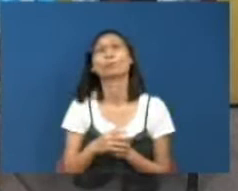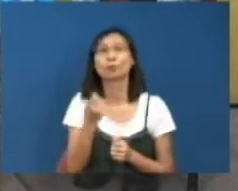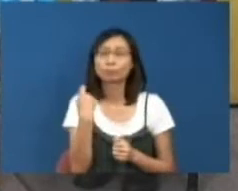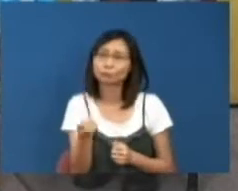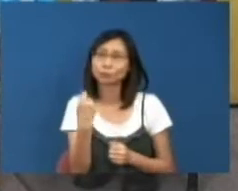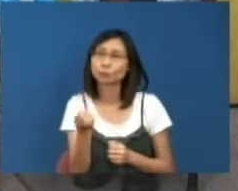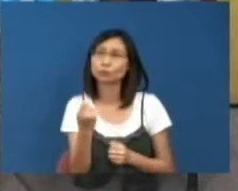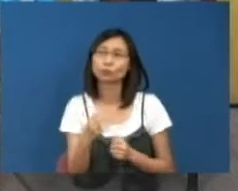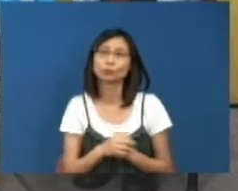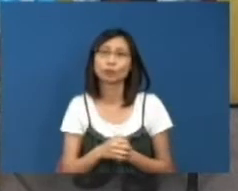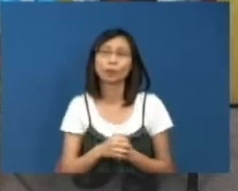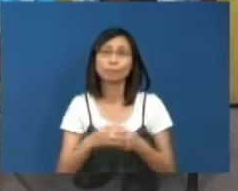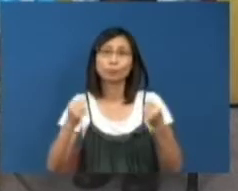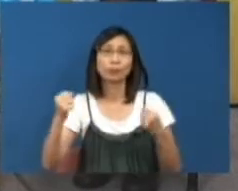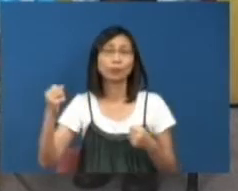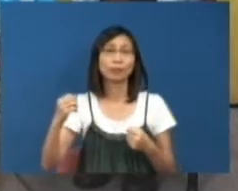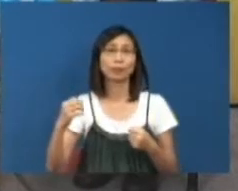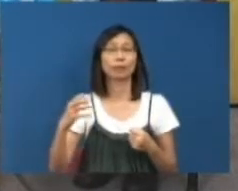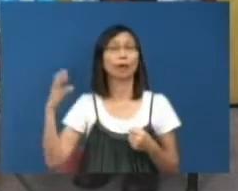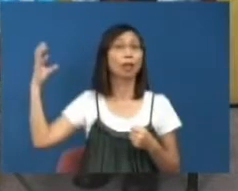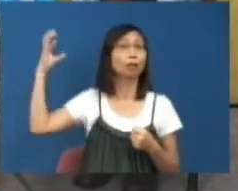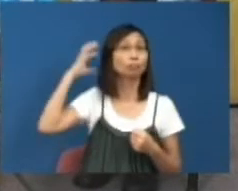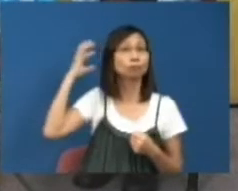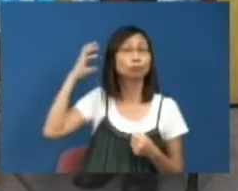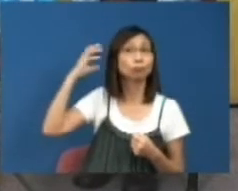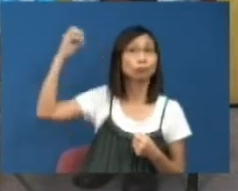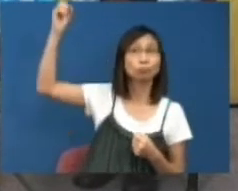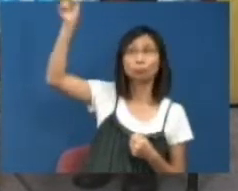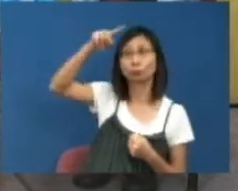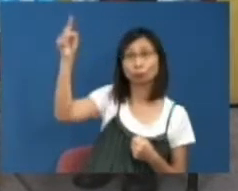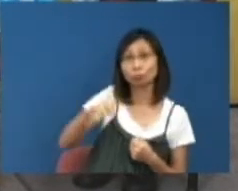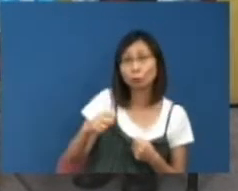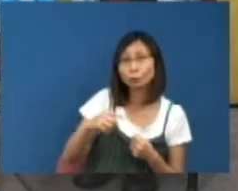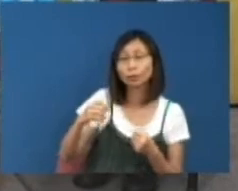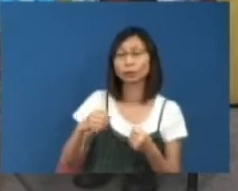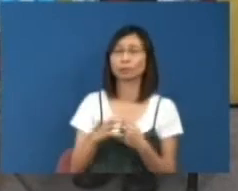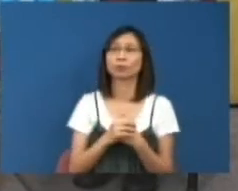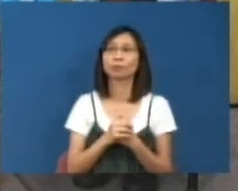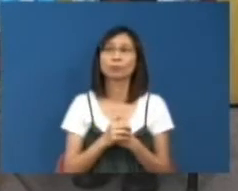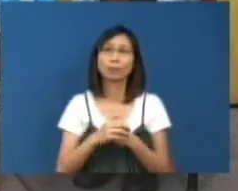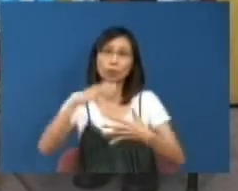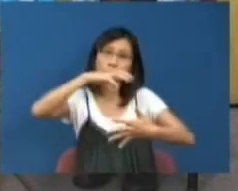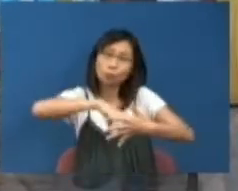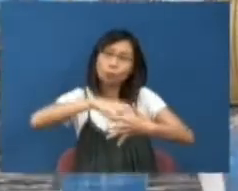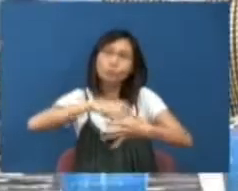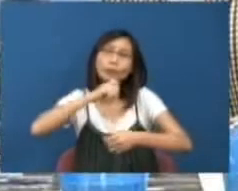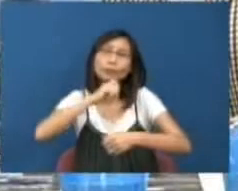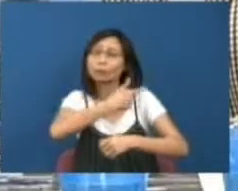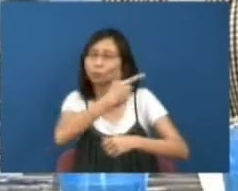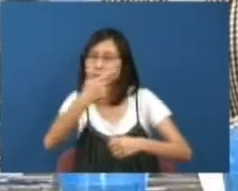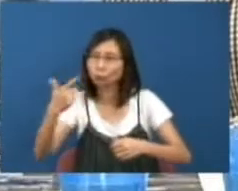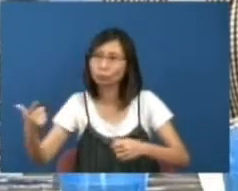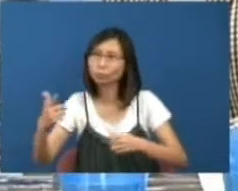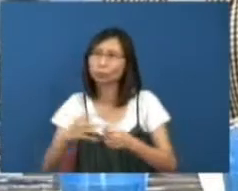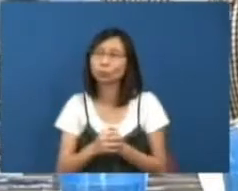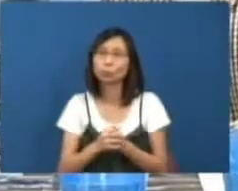咧俾雷電擊中，就令到佢著火啦。咁同埋咧，佢裏邊咧就儲藏咗裝咗咧好多